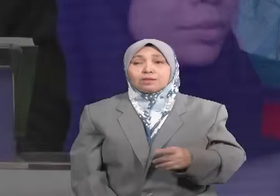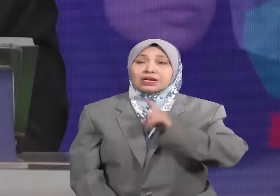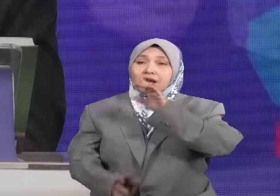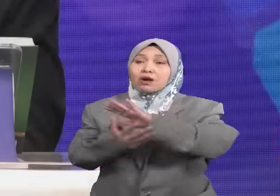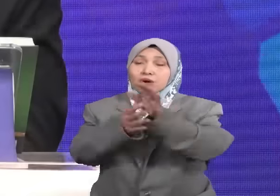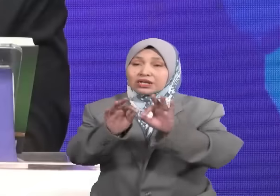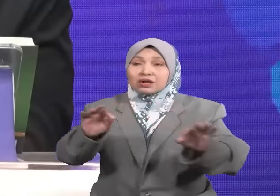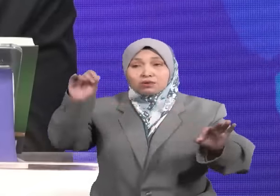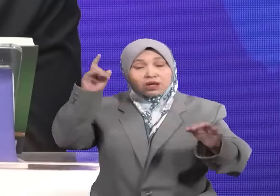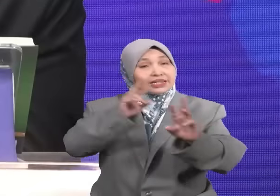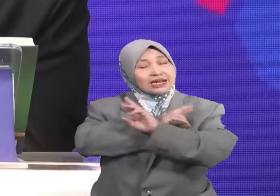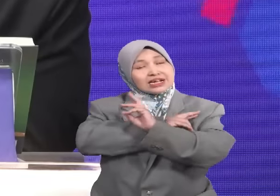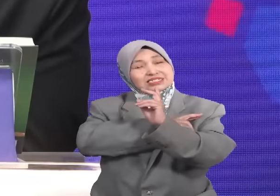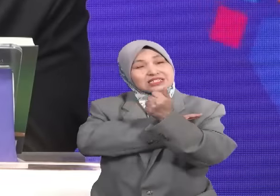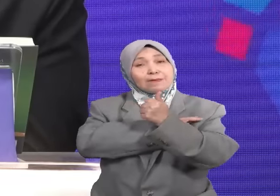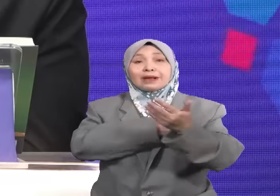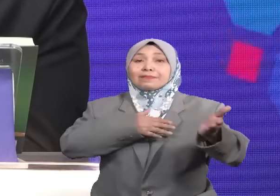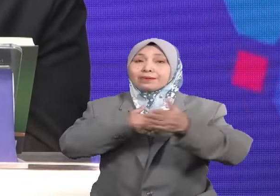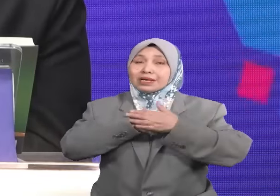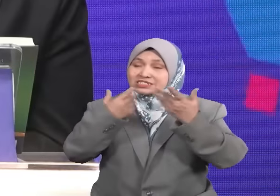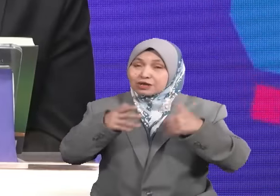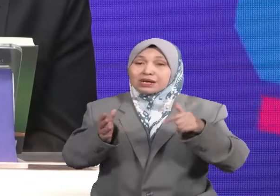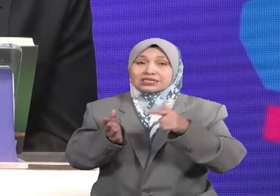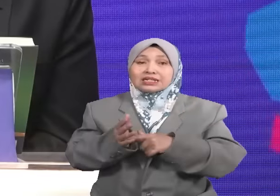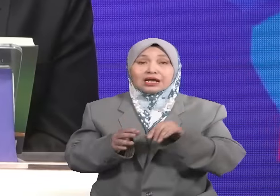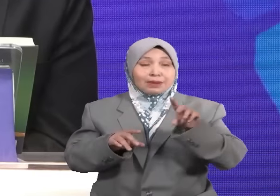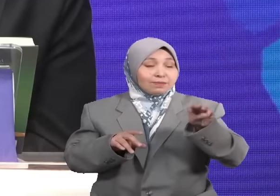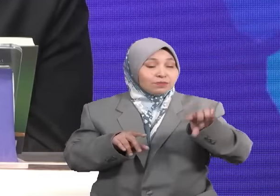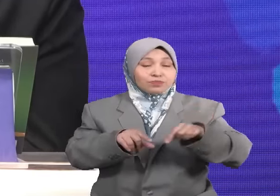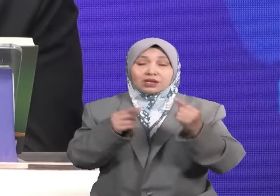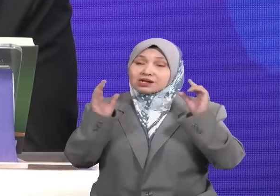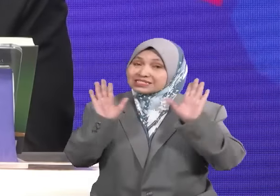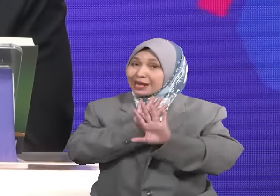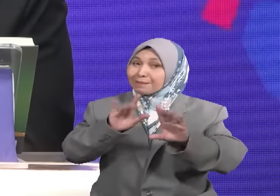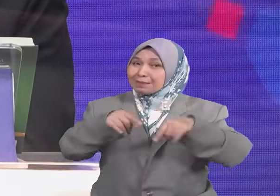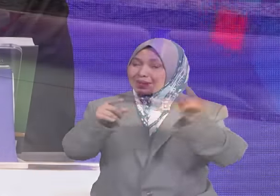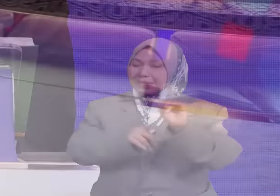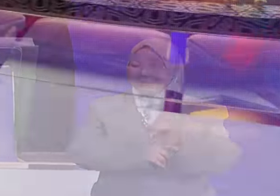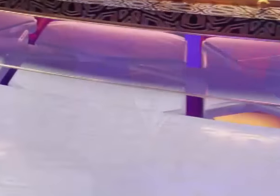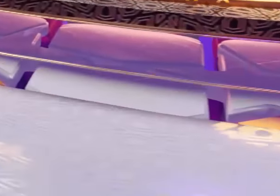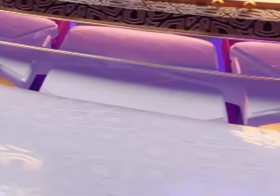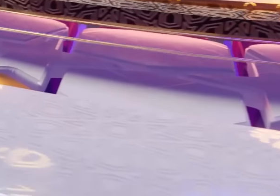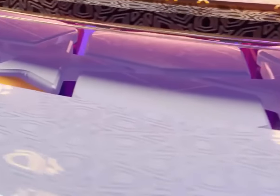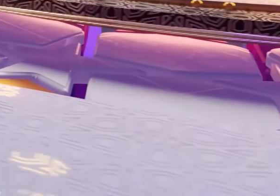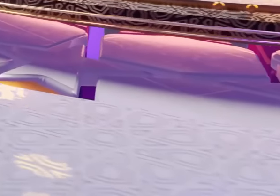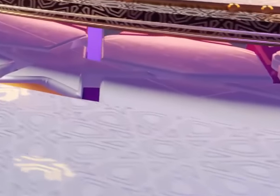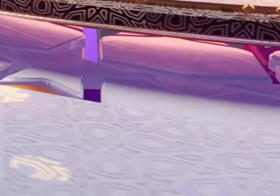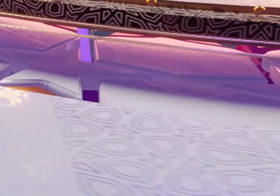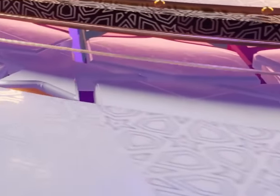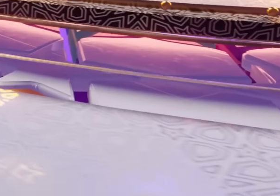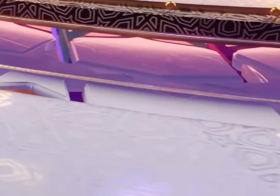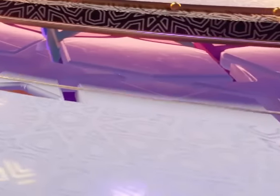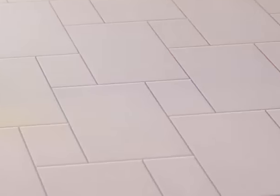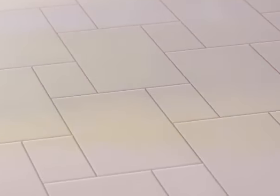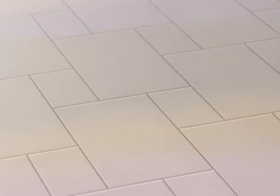Subhanallahul Azim. Kita berehat seketika, kembali selepas ini dalam My Quran Time. Jangan ke mana-mana. واجعله لنا